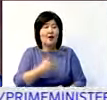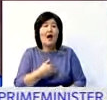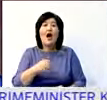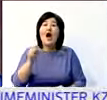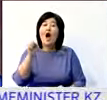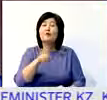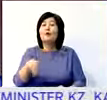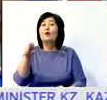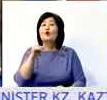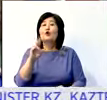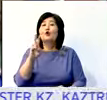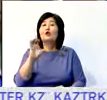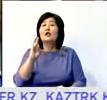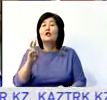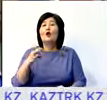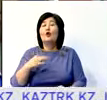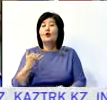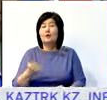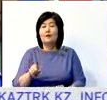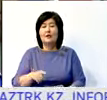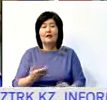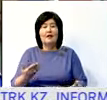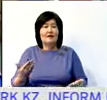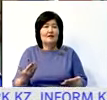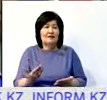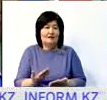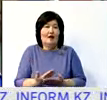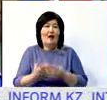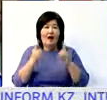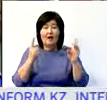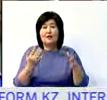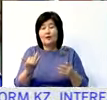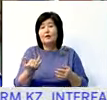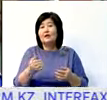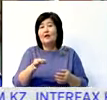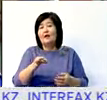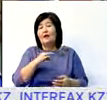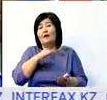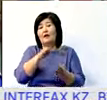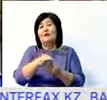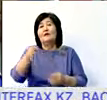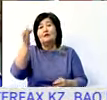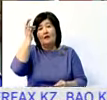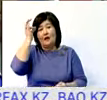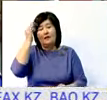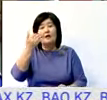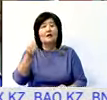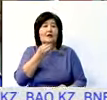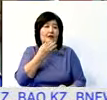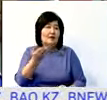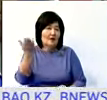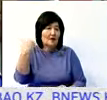Әбдіманап дүйсенұлының бүгін енді бір жаңғырып жатқан шығар. Иман жолдас болсын ініміз. Дүниеден ертоз